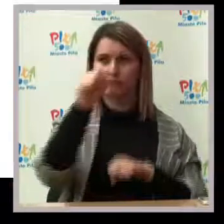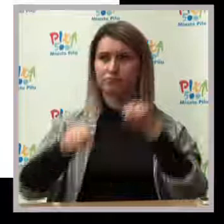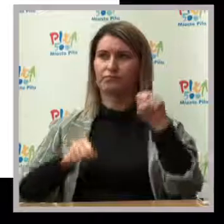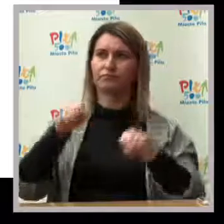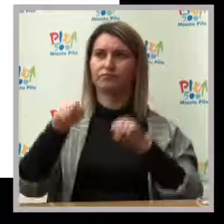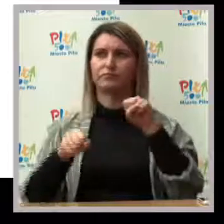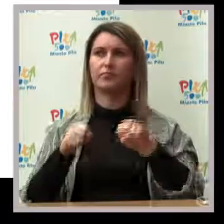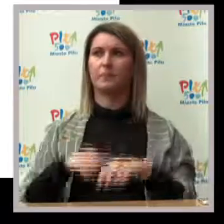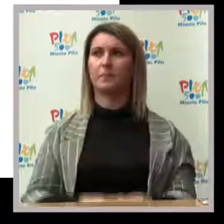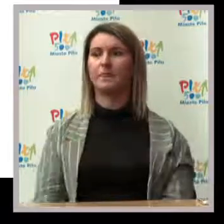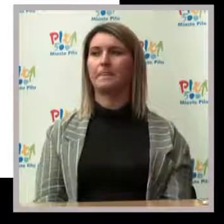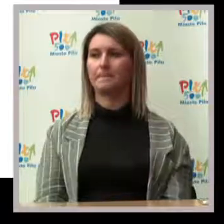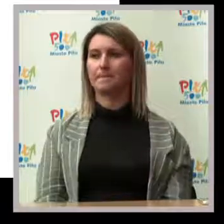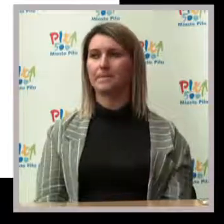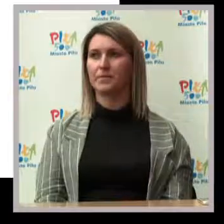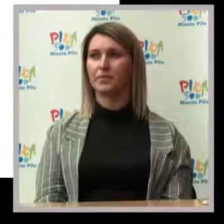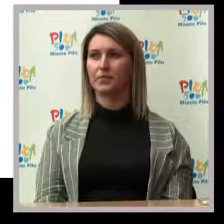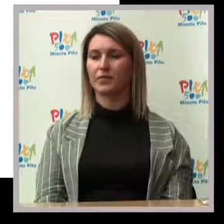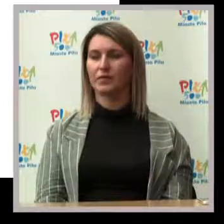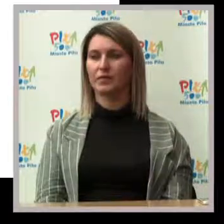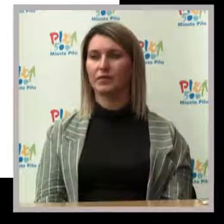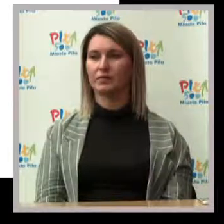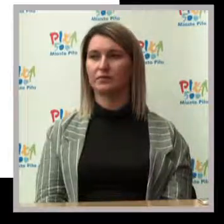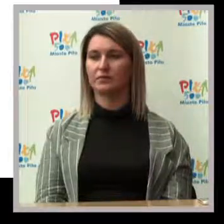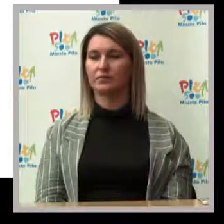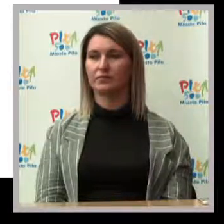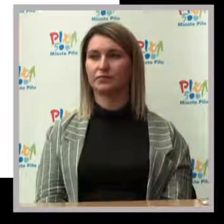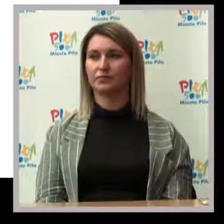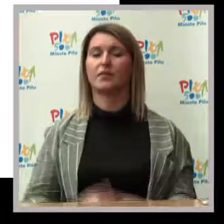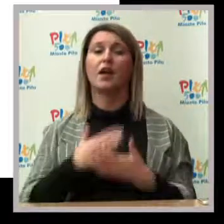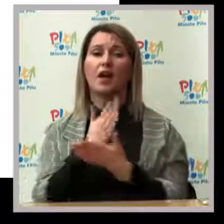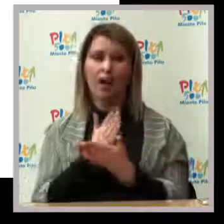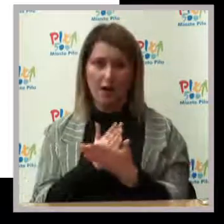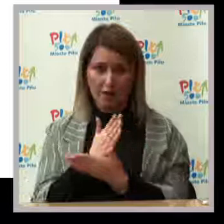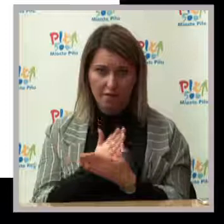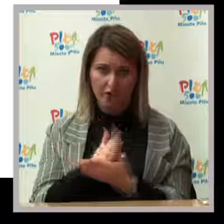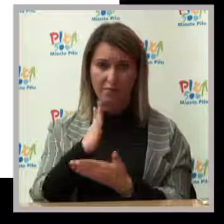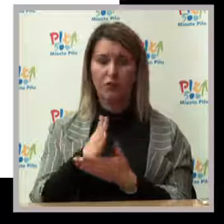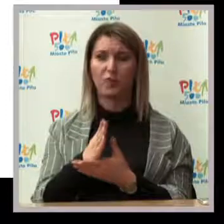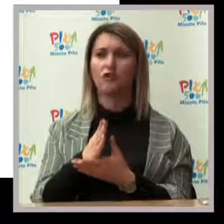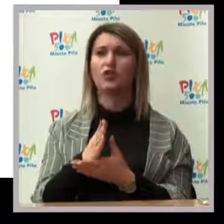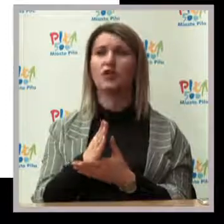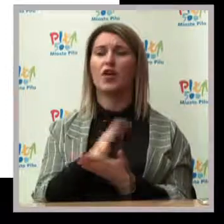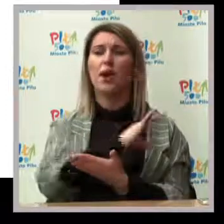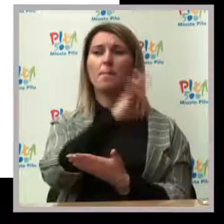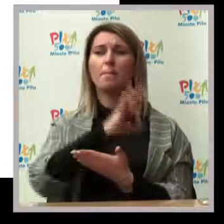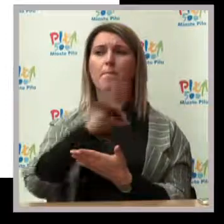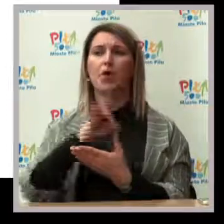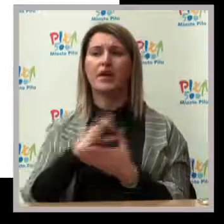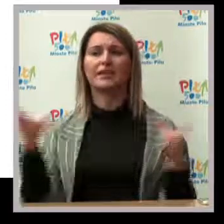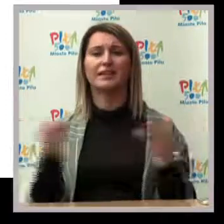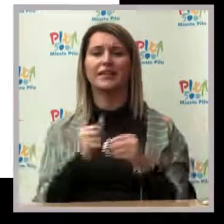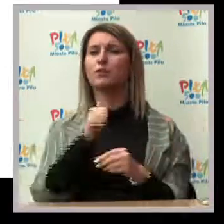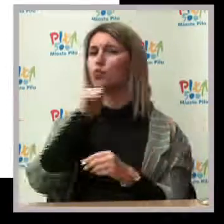kolejne pieniądze, mam nadzieję, również z projektów, które będą współfinansowane z Unii Europejskiej. Pamiętajmy, że